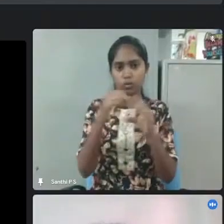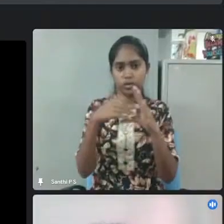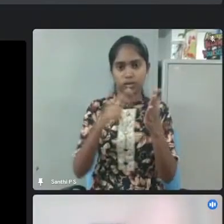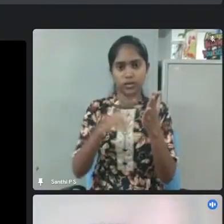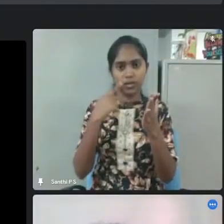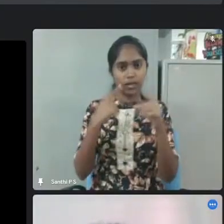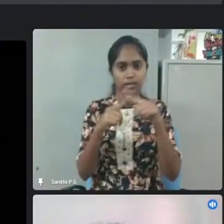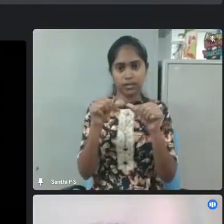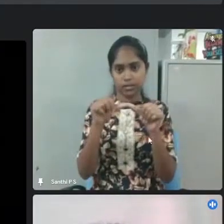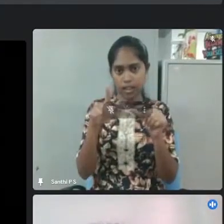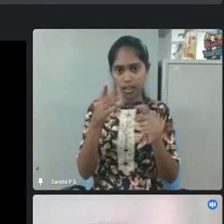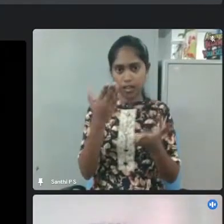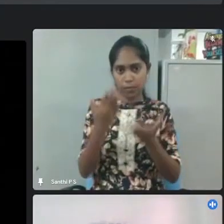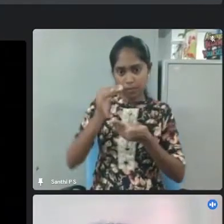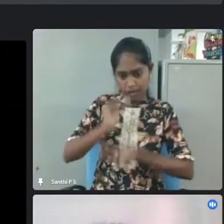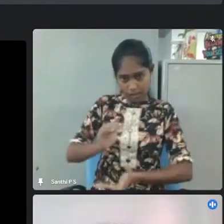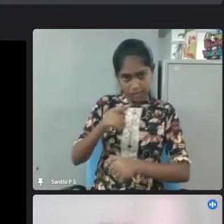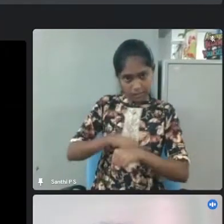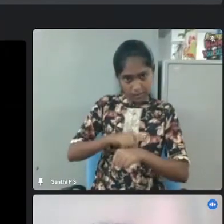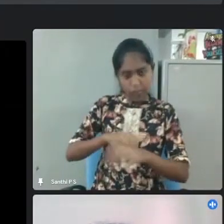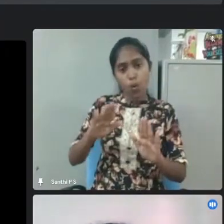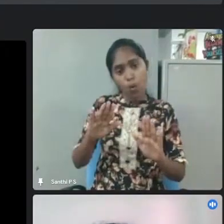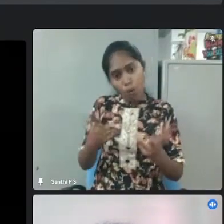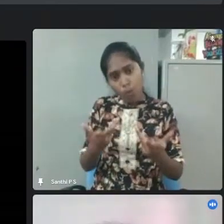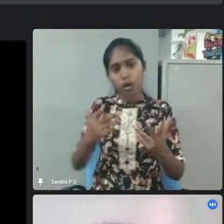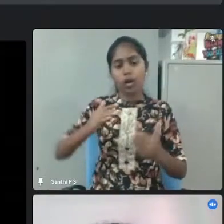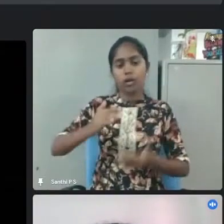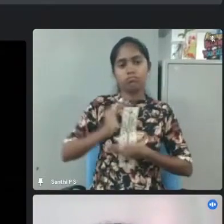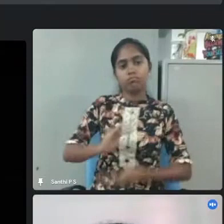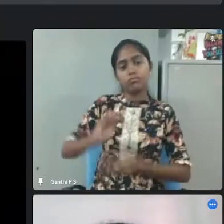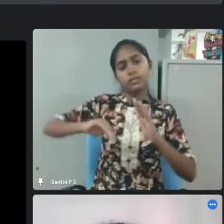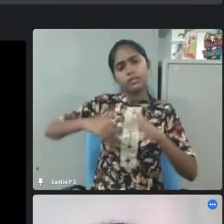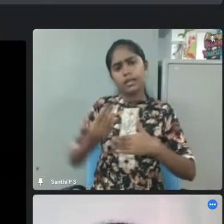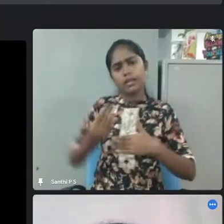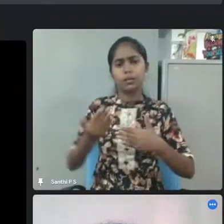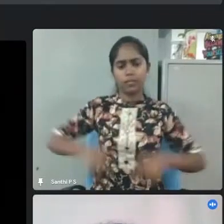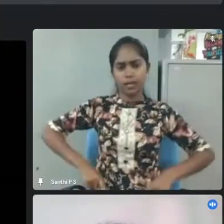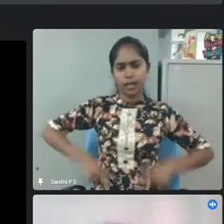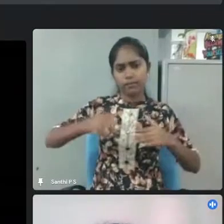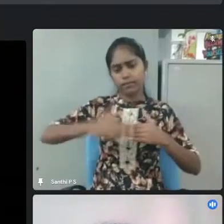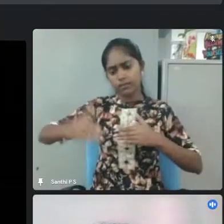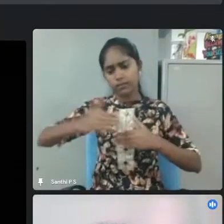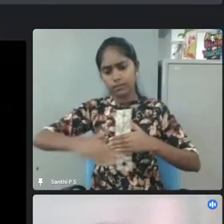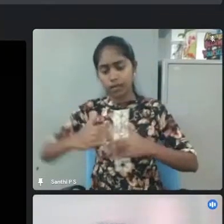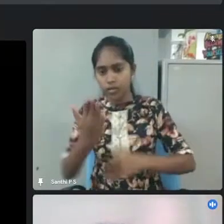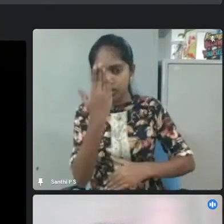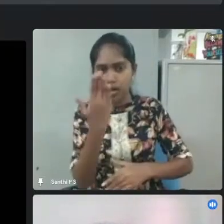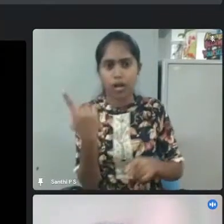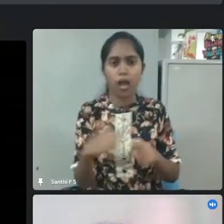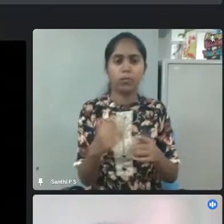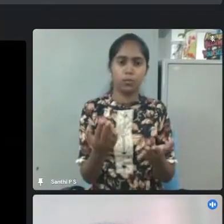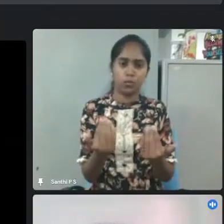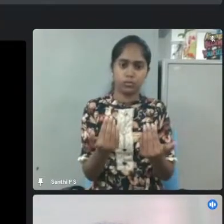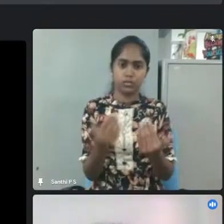അല്ലെങ്കിൽ ജനനത്തിന് ശേഷം എപ്പോൾ വേണമെങ്കിലും അക്വയർഡ് ആയിട്ട് സംഭവിക്കാം. ഇതിൽ തന്നെ പല